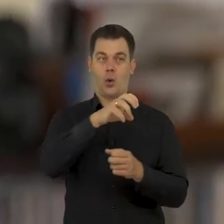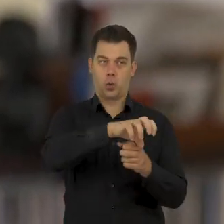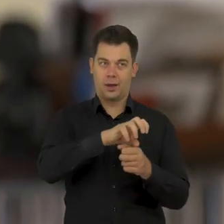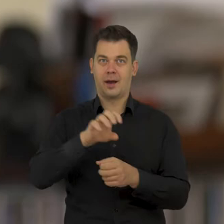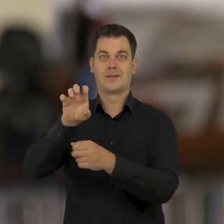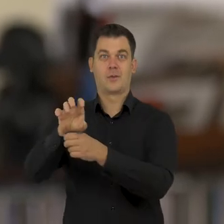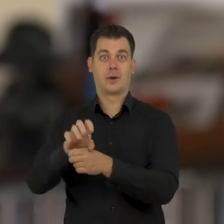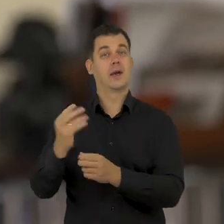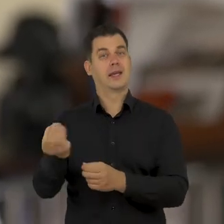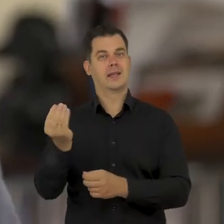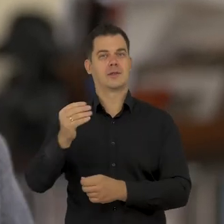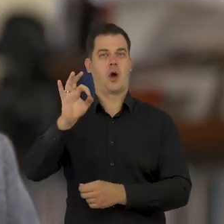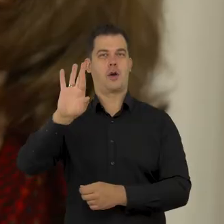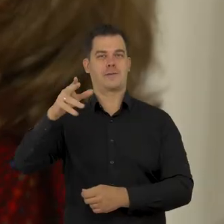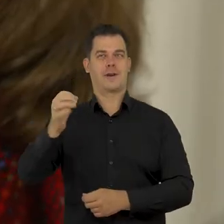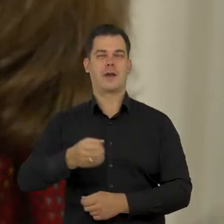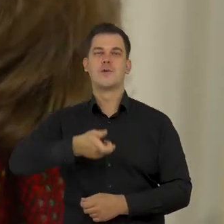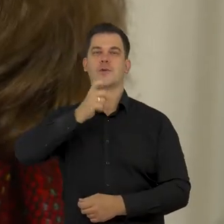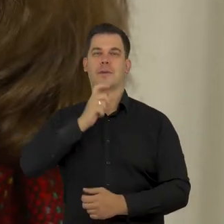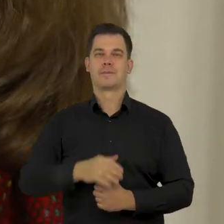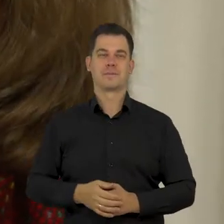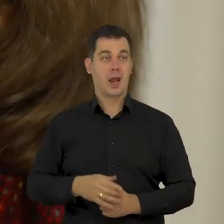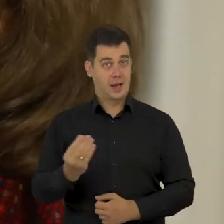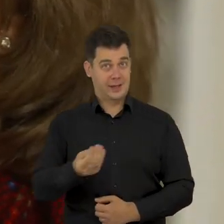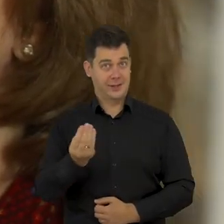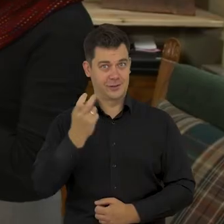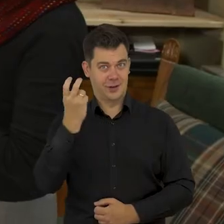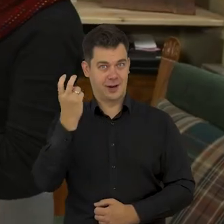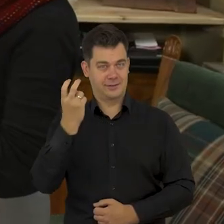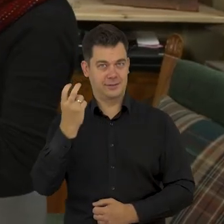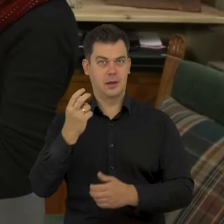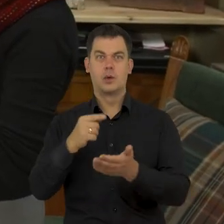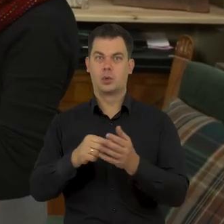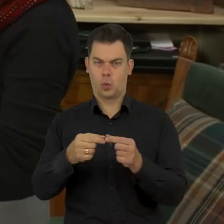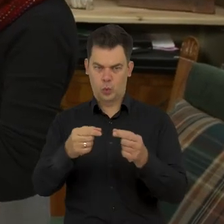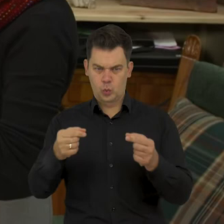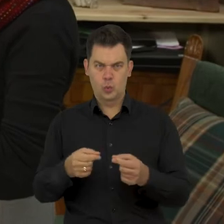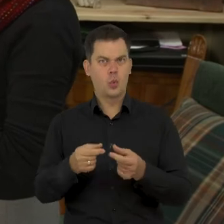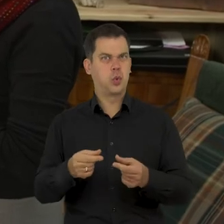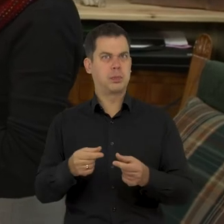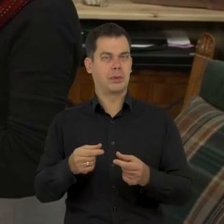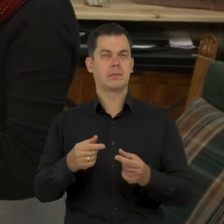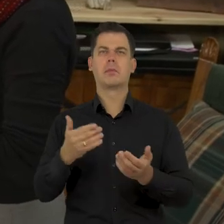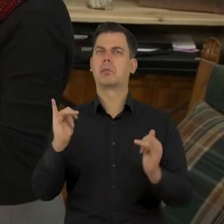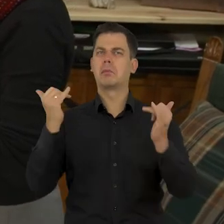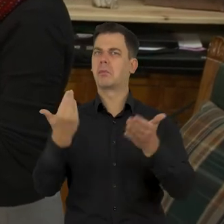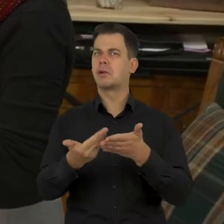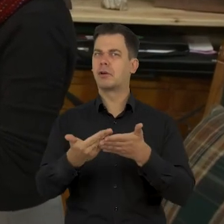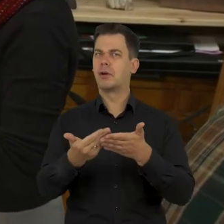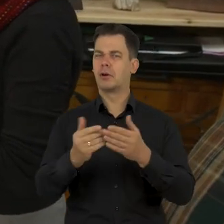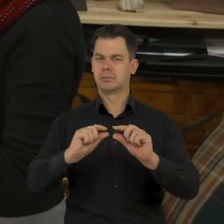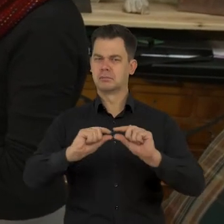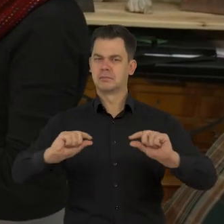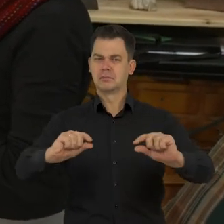po dwie kulki i jeszcze starczyło na oranżadę. Ale ciekawostką też może być fakt, że grubość tej monety jest